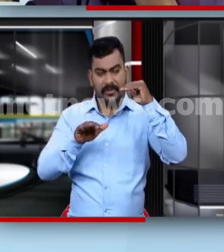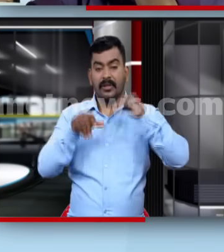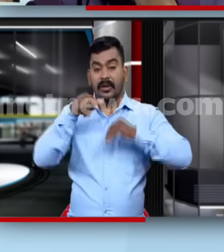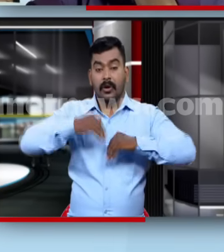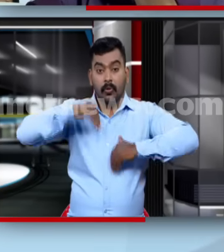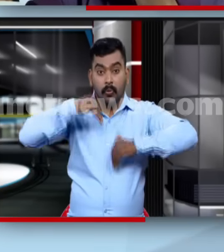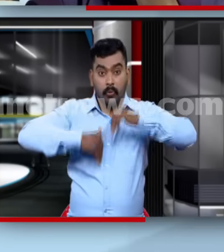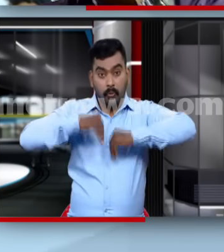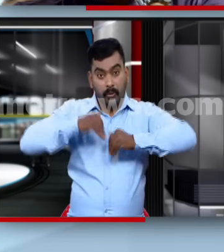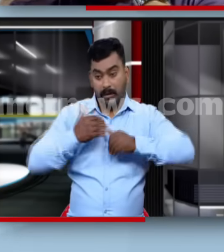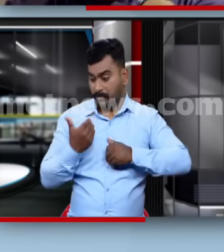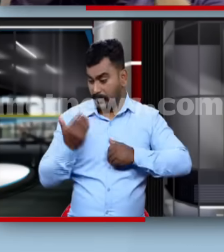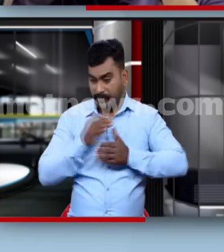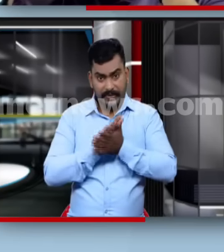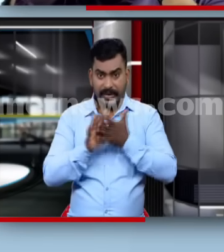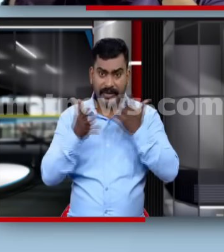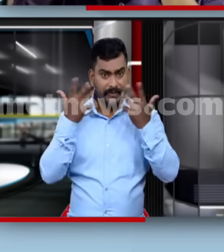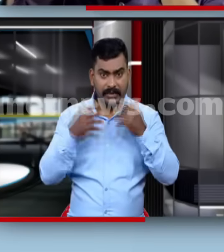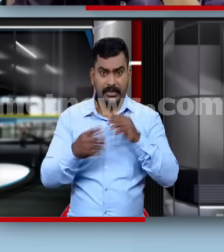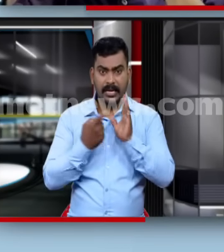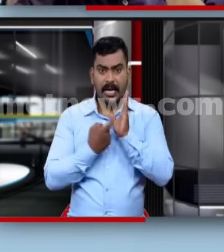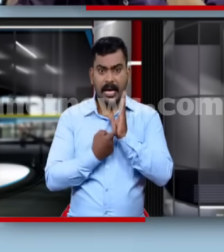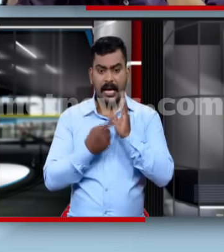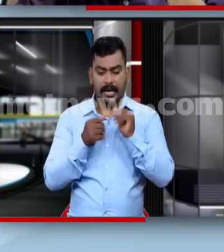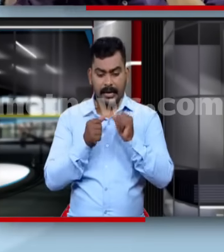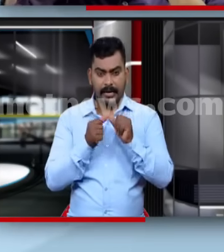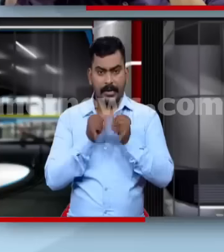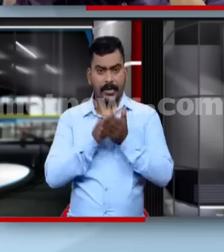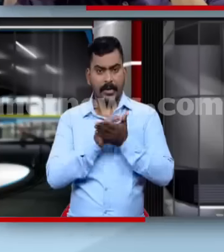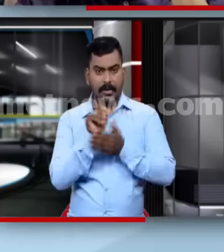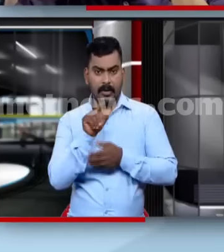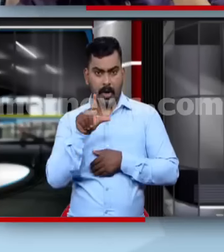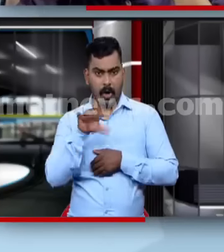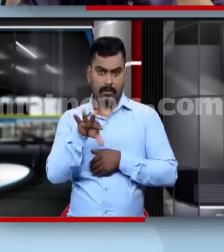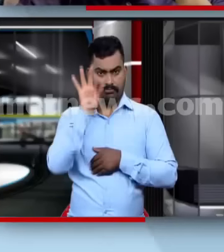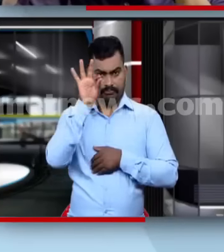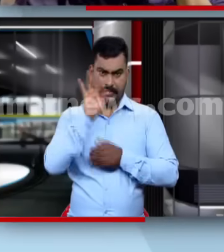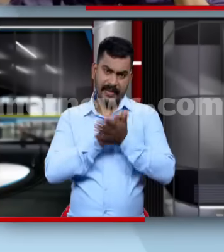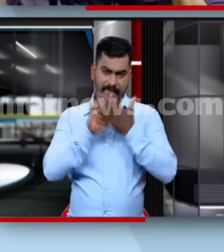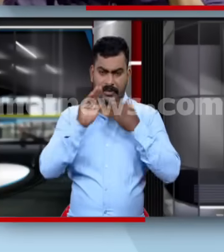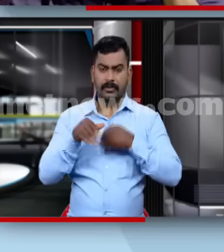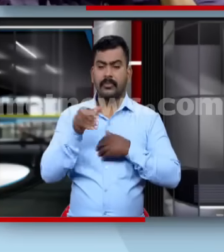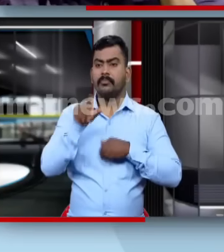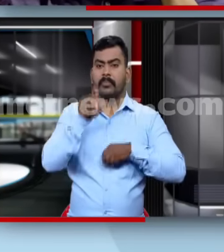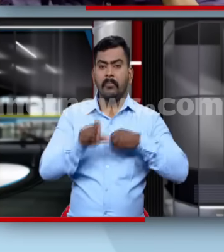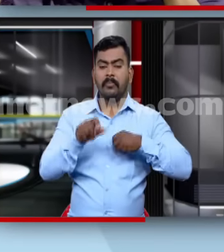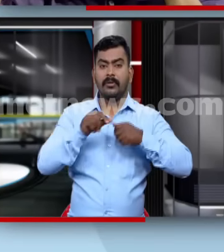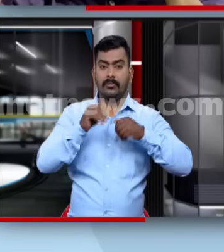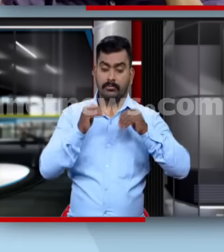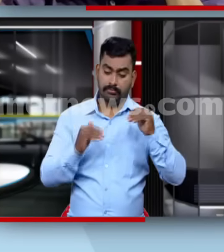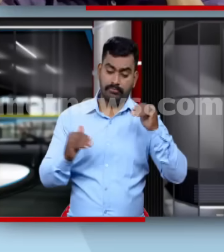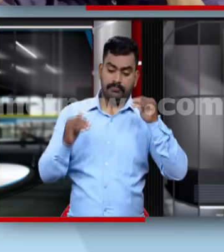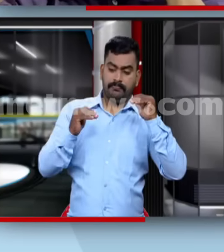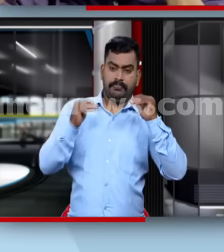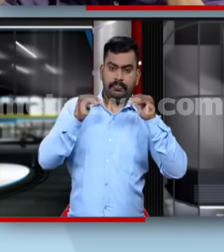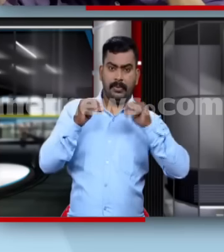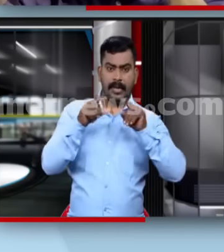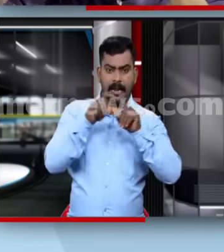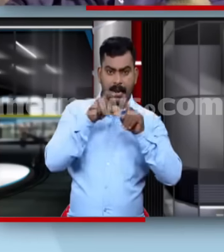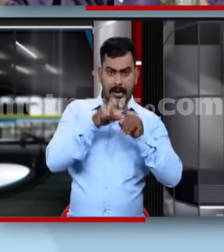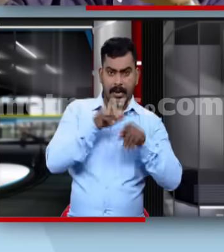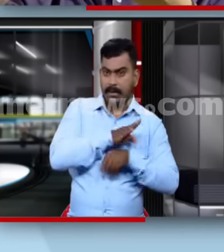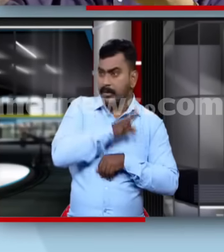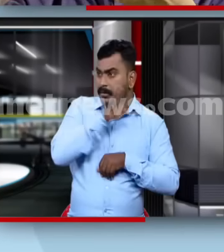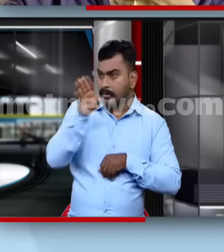പ്രഖ്യാപിച്ചത് കൊണ്ട് മാത്രം ഇതിന്റെ മുഴുവൻ സംവിധാനം അവസാനിക്കുന്നില്ല. ഈ വോട്ട് കിട്ടിയ ആളുകളൊക്കെ തന്നെ 4 പേർ ഏറ്റവും കൂടുതൽ വോട്ട് കിട്ടിയവർ ഡൽഹിക്ക് എത്തുകയും ഡൽഹിയിൽ വീണ്ടും ഒരു ഇന്റർവ്യൂ